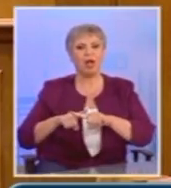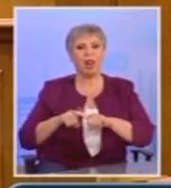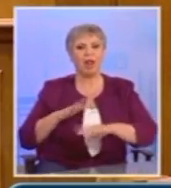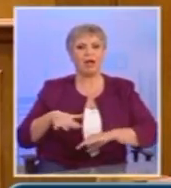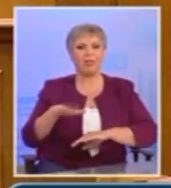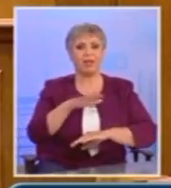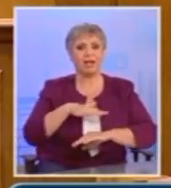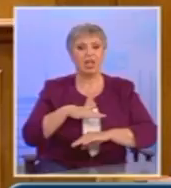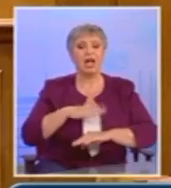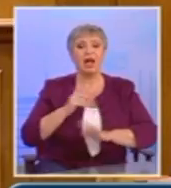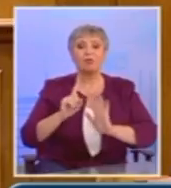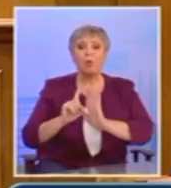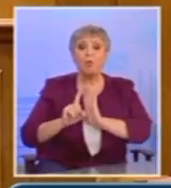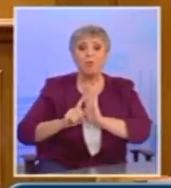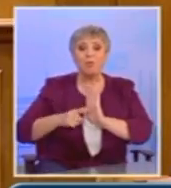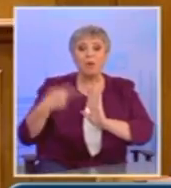δεν έχει υπάρξει